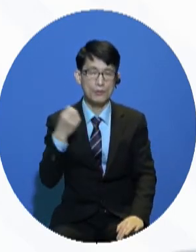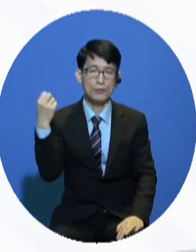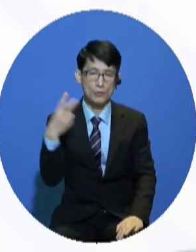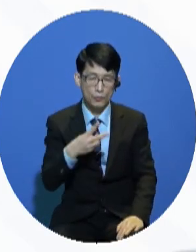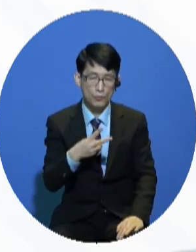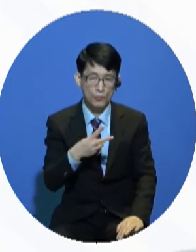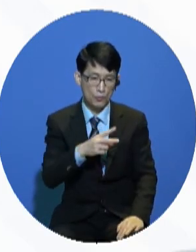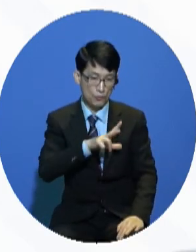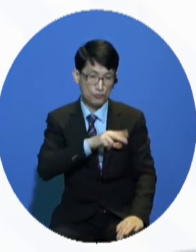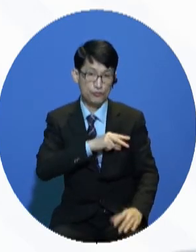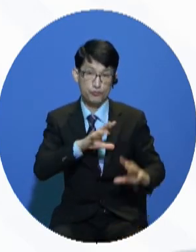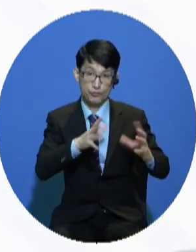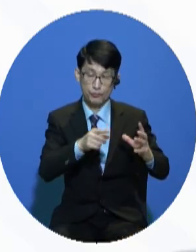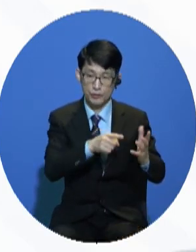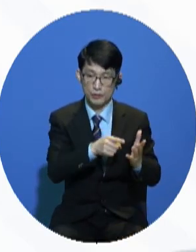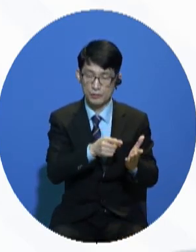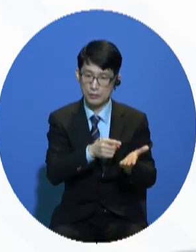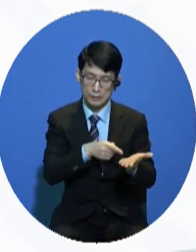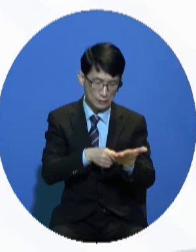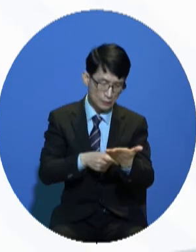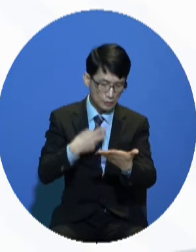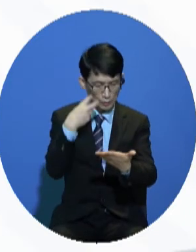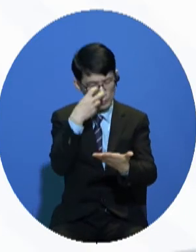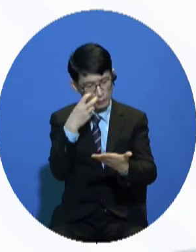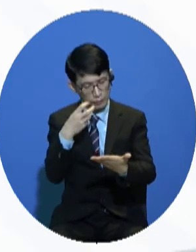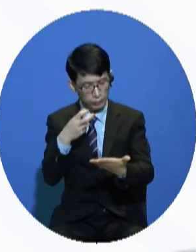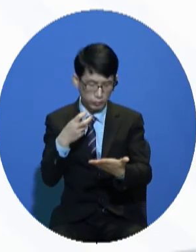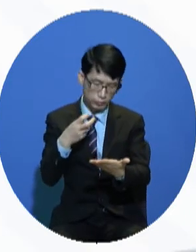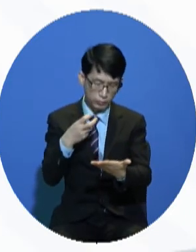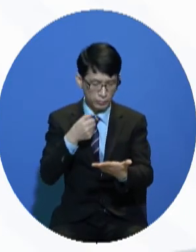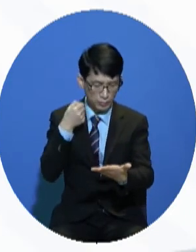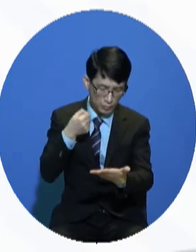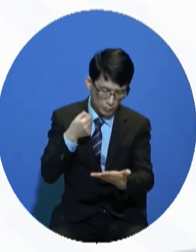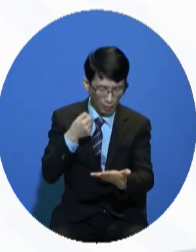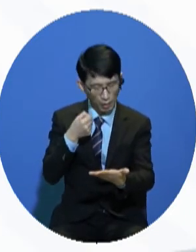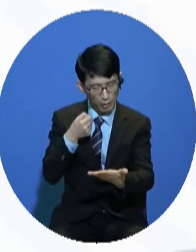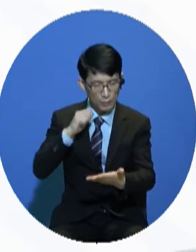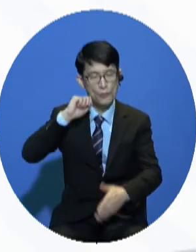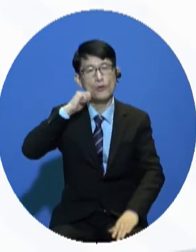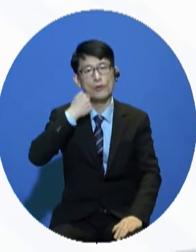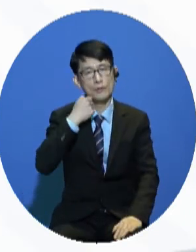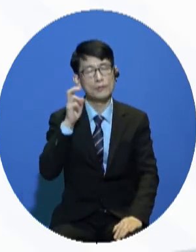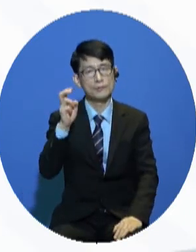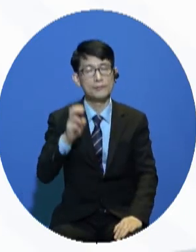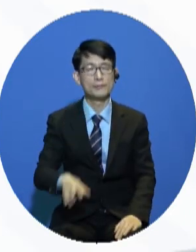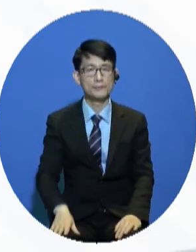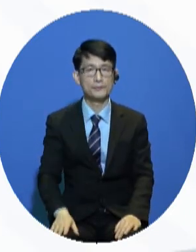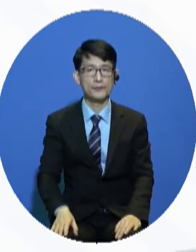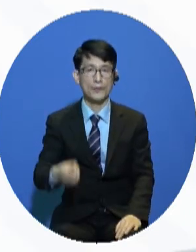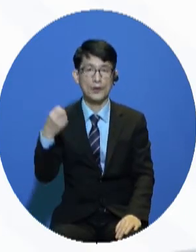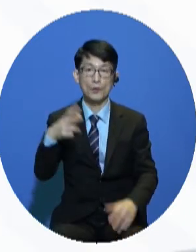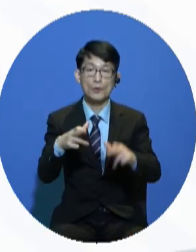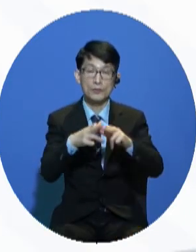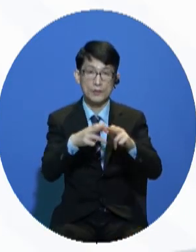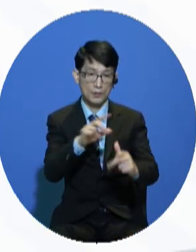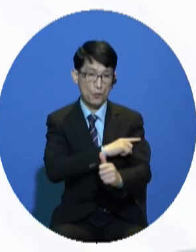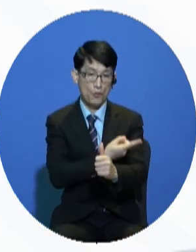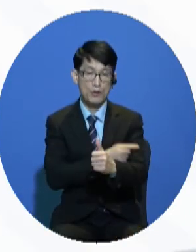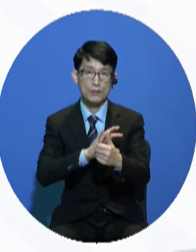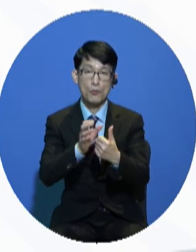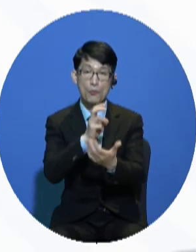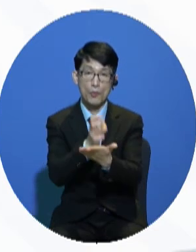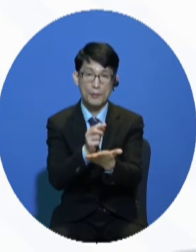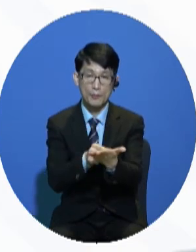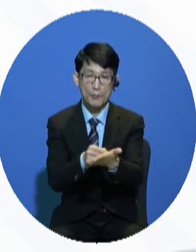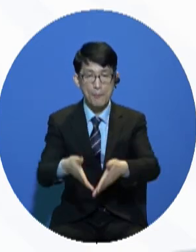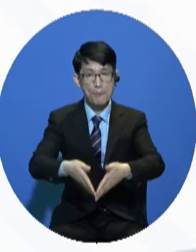역시 이 법률안 심의에 대해서 이제 부담을 가질 수밖에 없게 되지 않을까 생각을 하게 됐고, 현재 장애인 권리 보장법안 체제로는